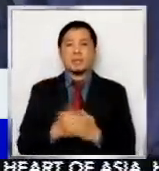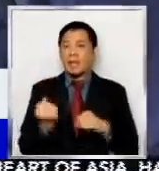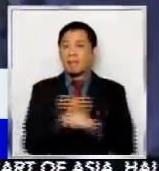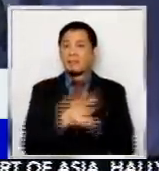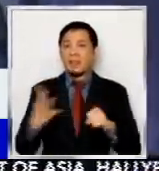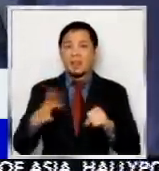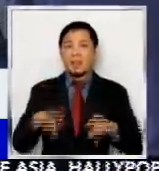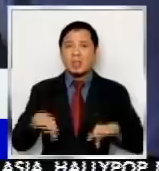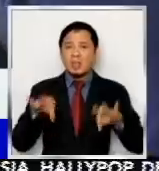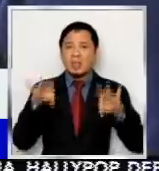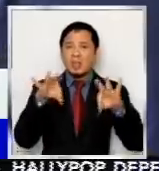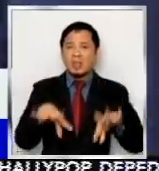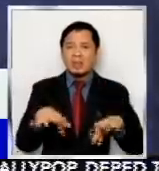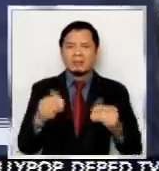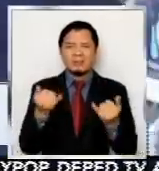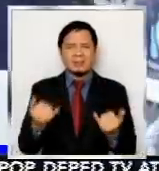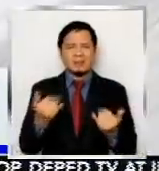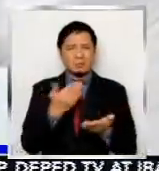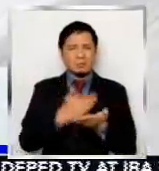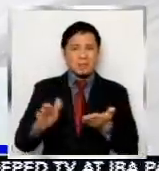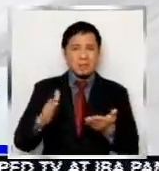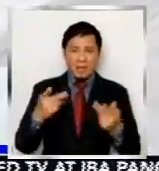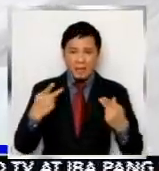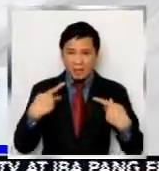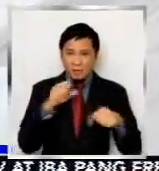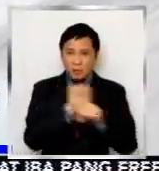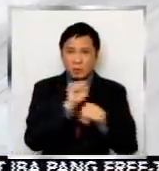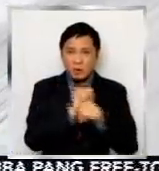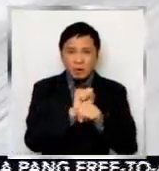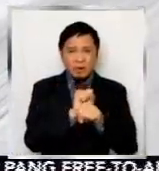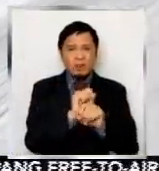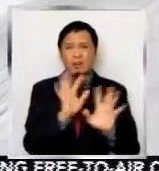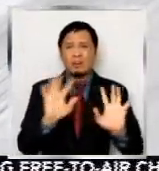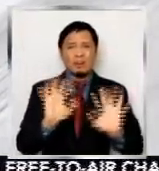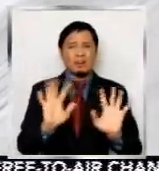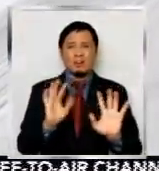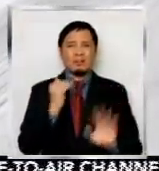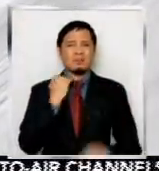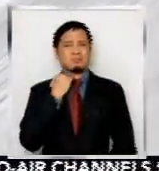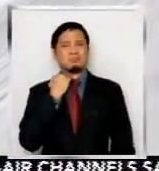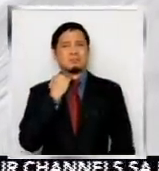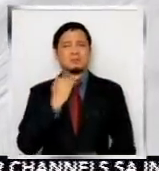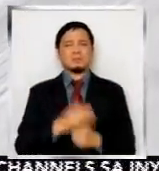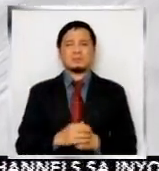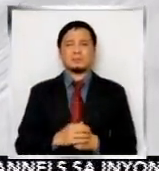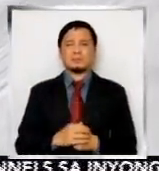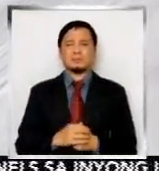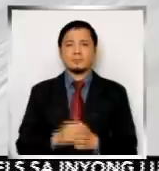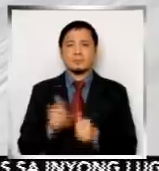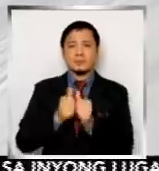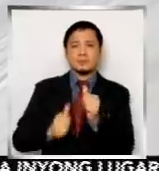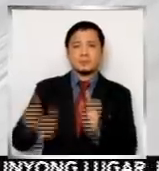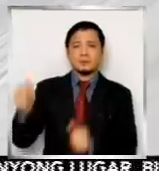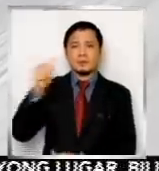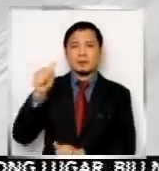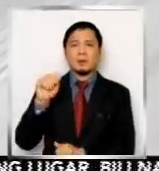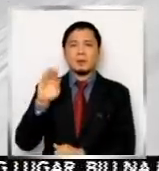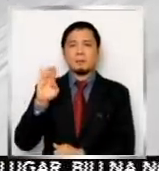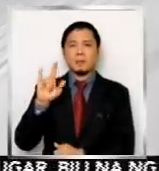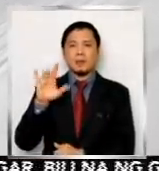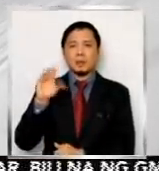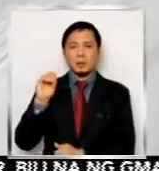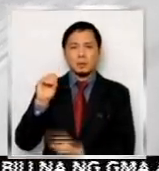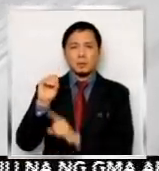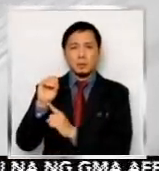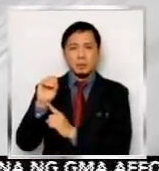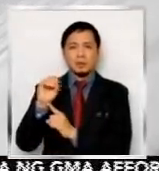na may trabaho, wala. Tinga kami. Batay sa memo mula kay Labor Secretary Silvestre Bello III, pinatupad ang deployment